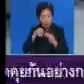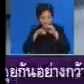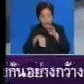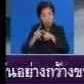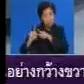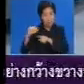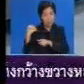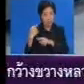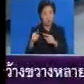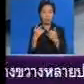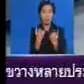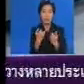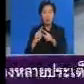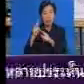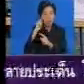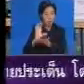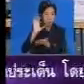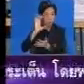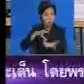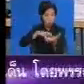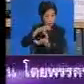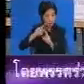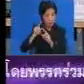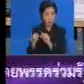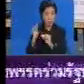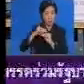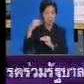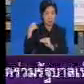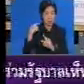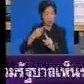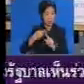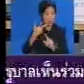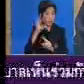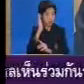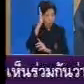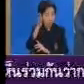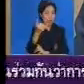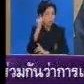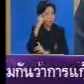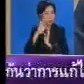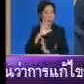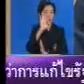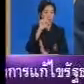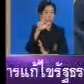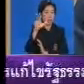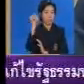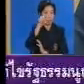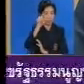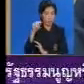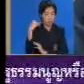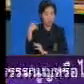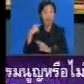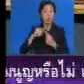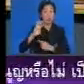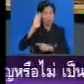ต้นทุนการผลิตก็มีการปรับตัวสูงขึ้นดัชนีการค้างการ 3เดือนข้างหน้านะครับยังคงตัวอยู่ที่ระดับ 93นะครับโดยผู้ประกอบ